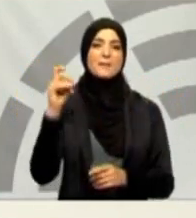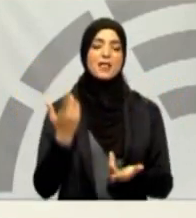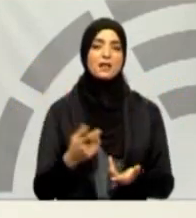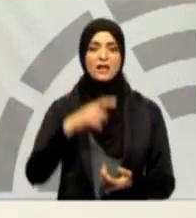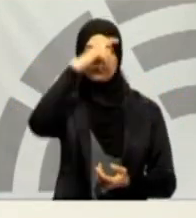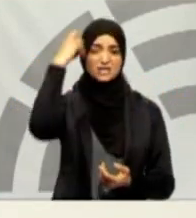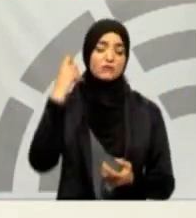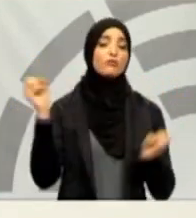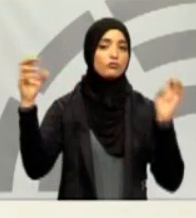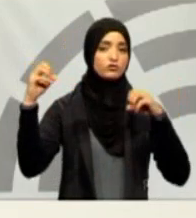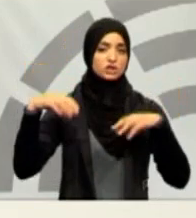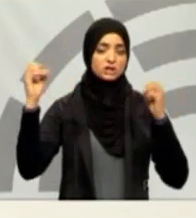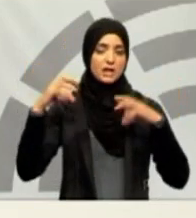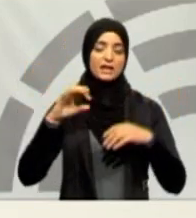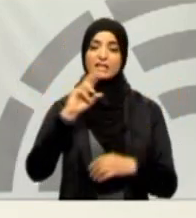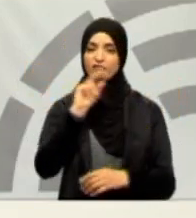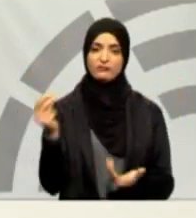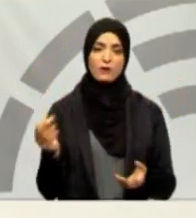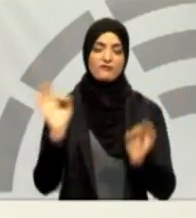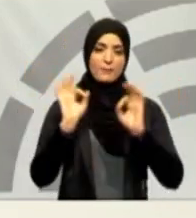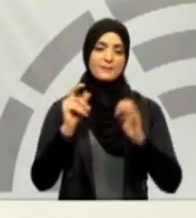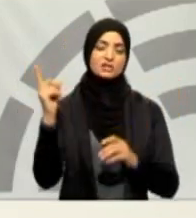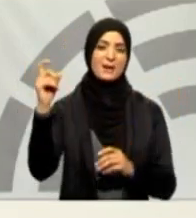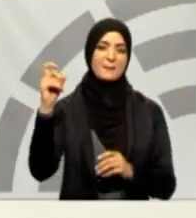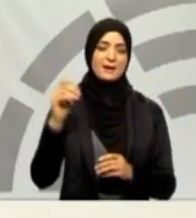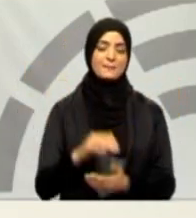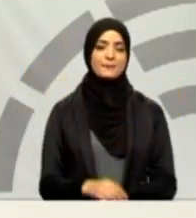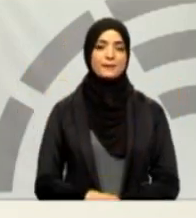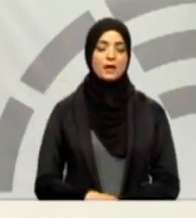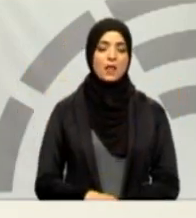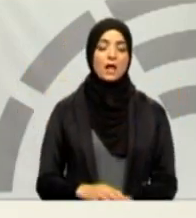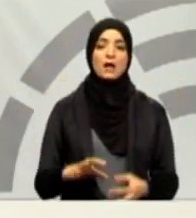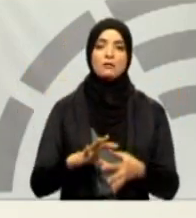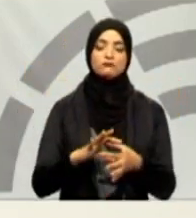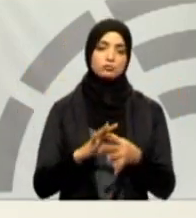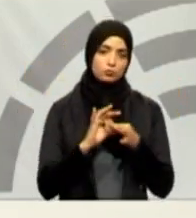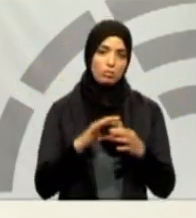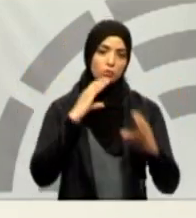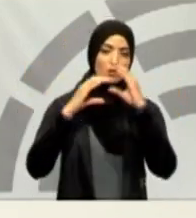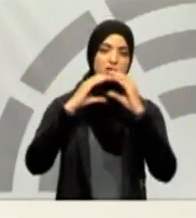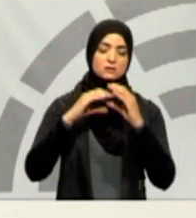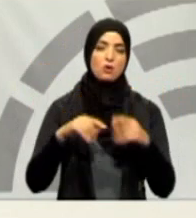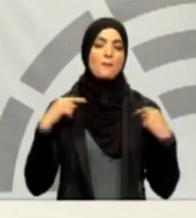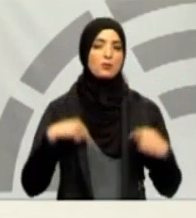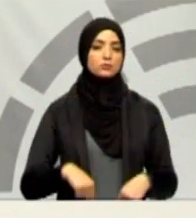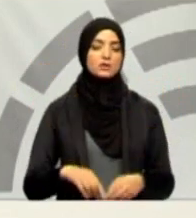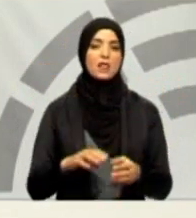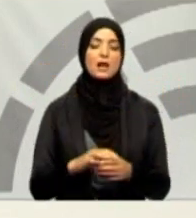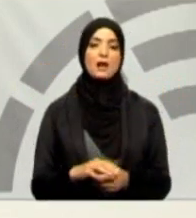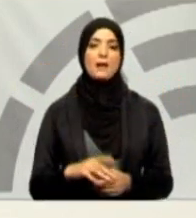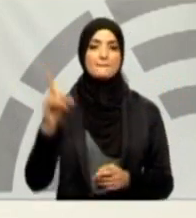صيفا وشتاء سنتواصل مع الصلاه المختصه لتبديل الصعوبات وندعوها لربط الشبكه